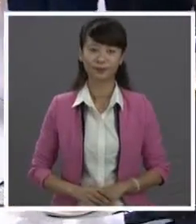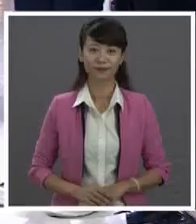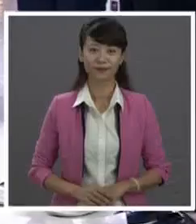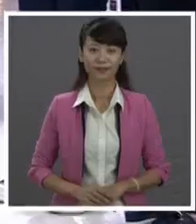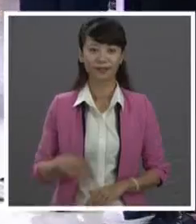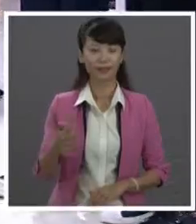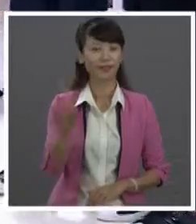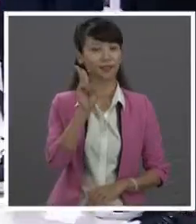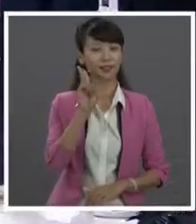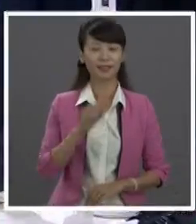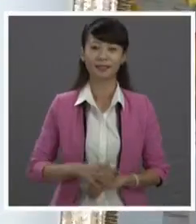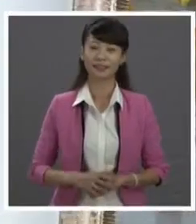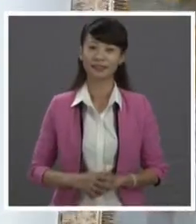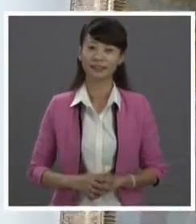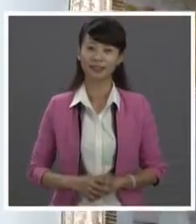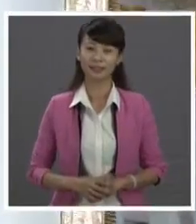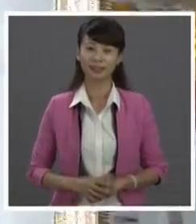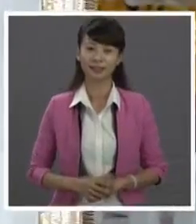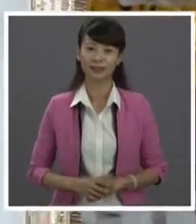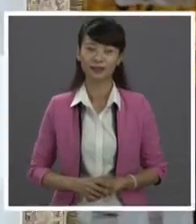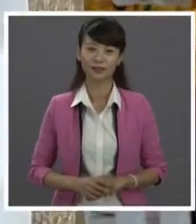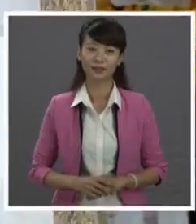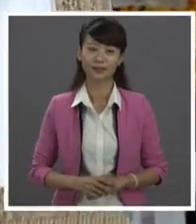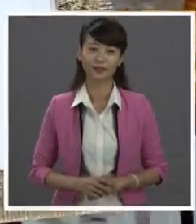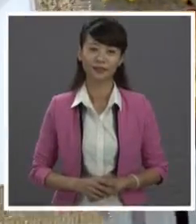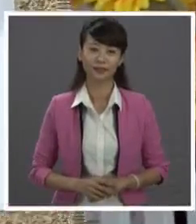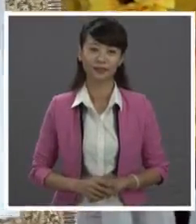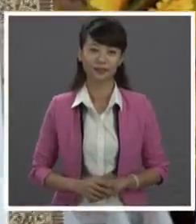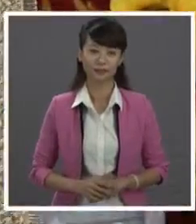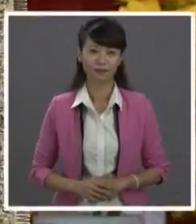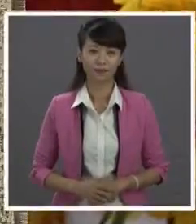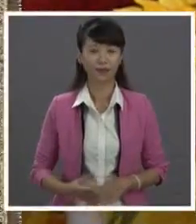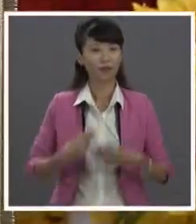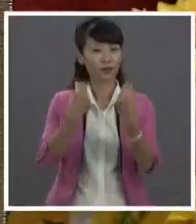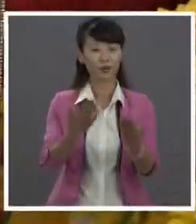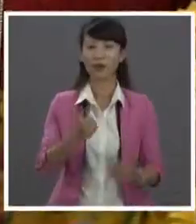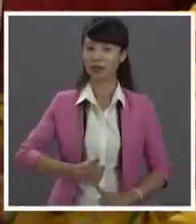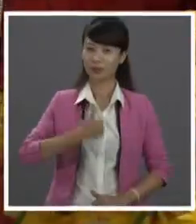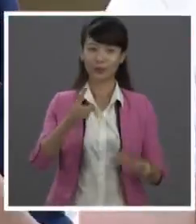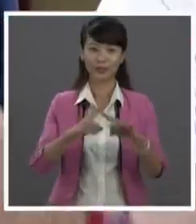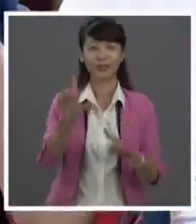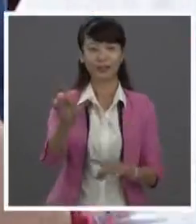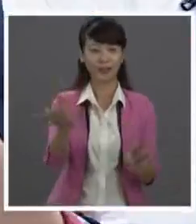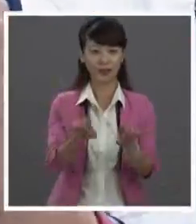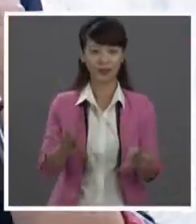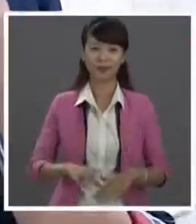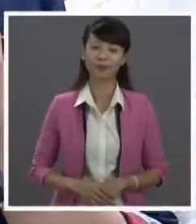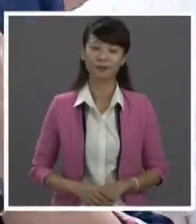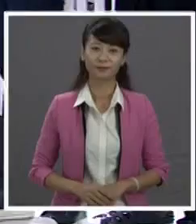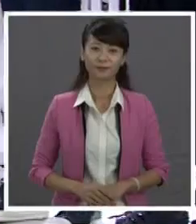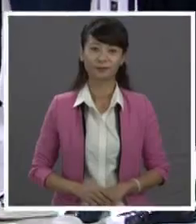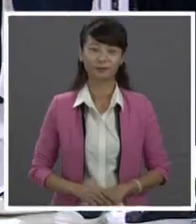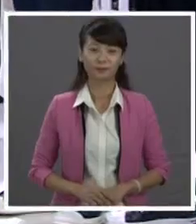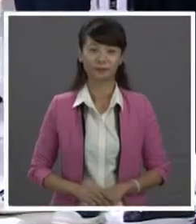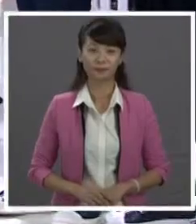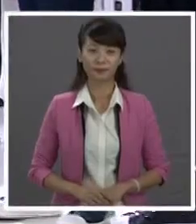像啊。 这只猩猩是谁？韩哥没长腿，长了俩萝卜。 还是腌过的， 对， 我以后就用这张照片了啊。